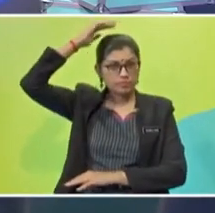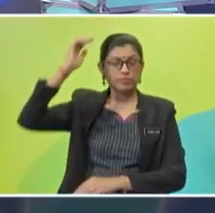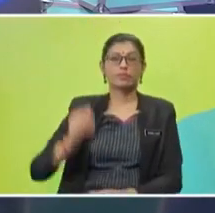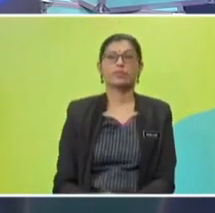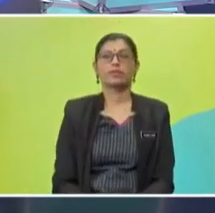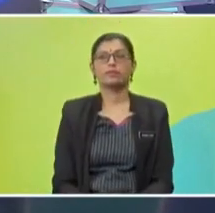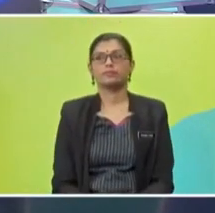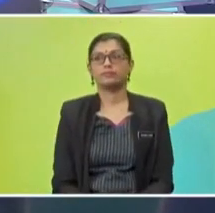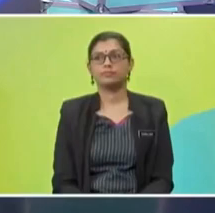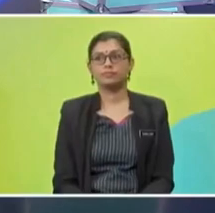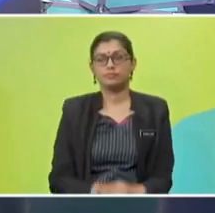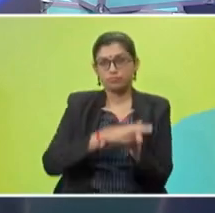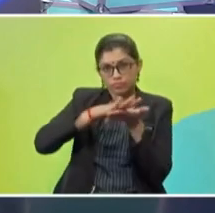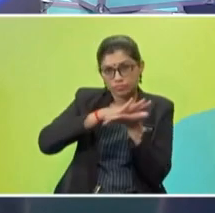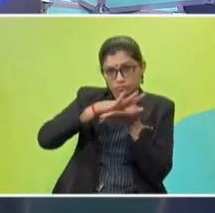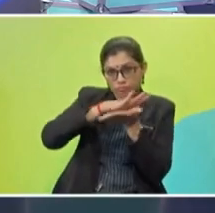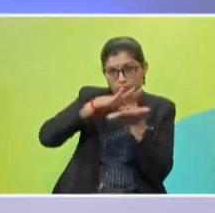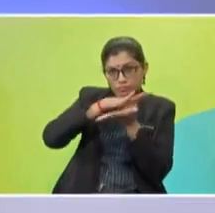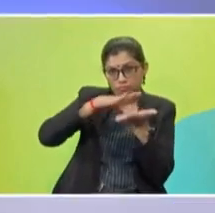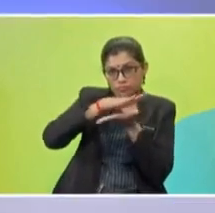audio itu pun